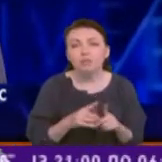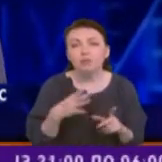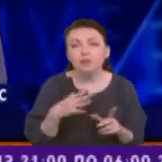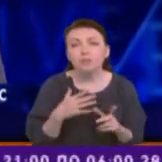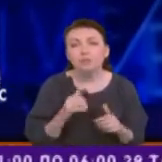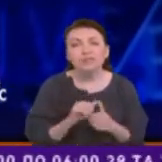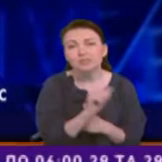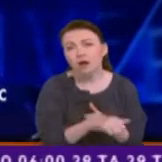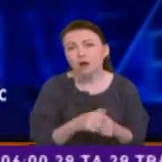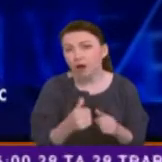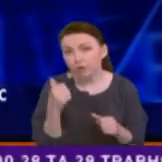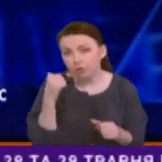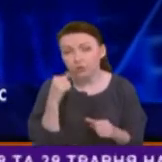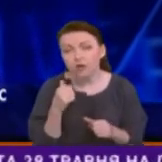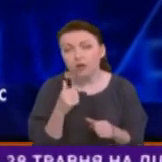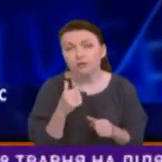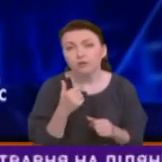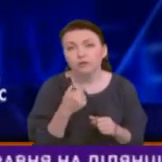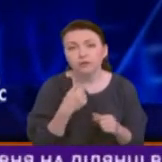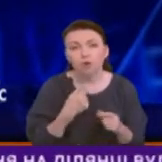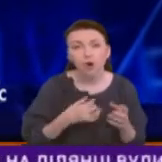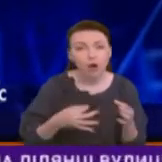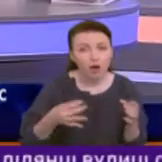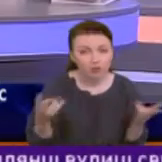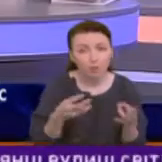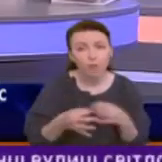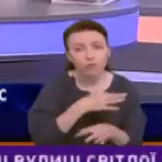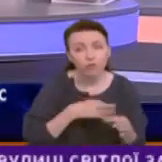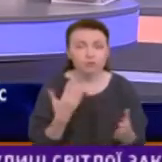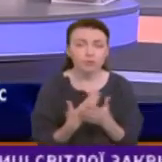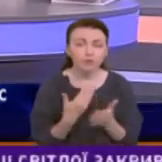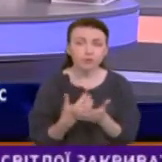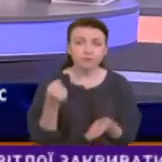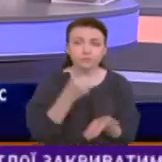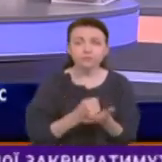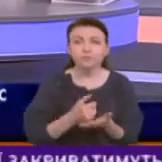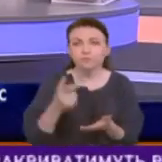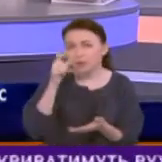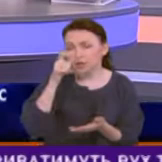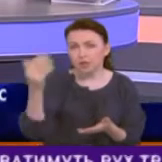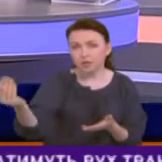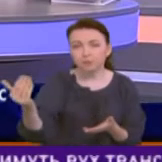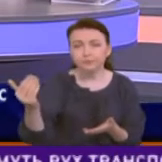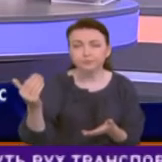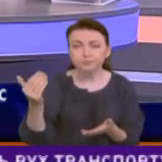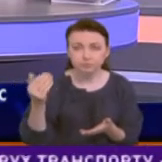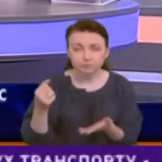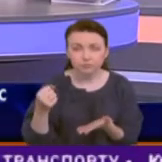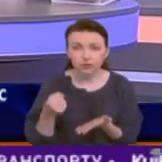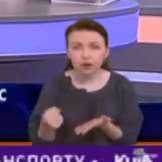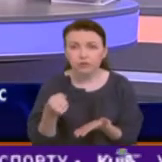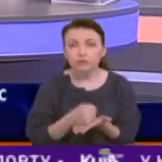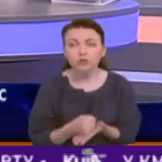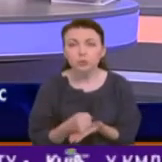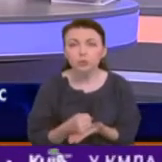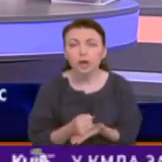за кадром деякі речі, які можна і варто обговорювати. Наприклад, призначення греками кандидатури